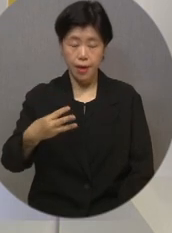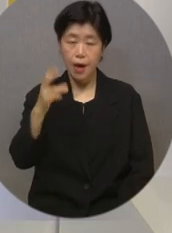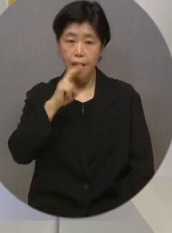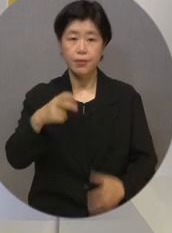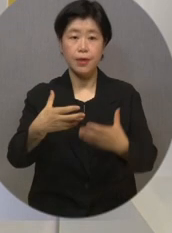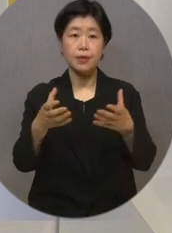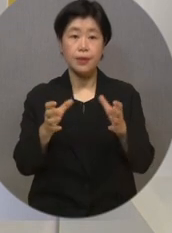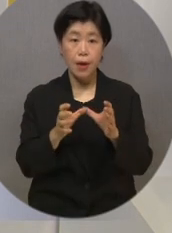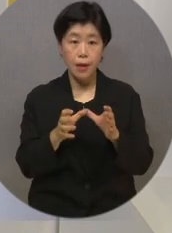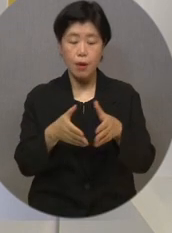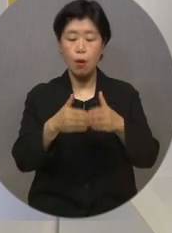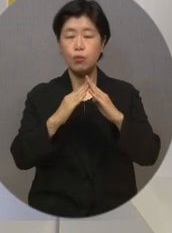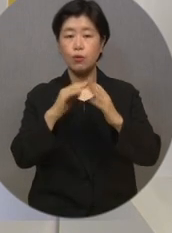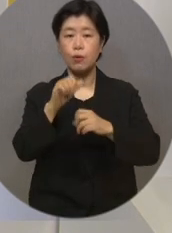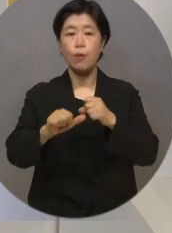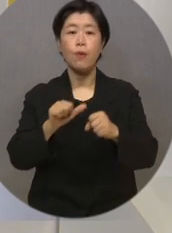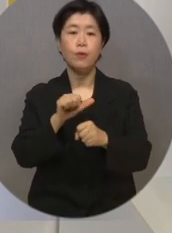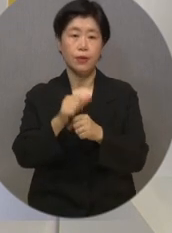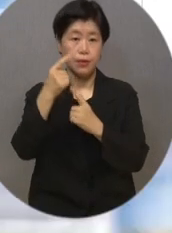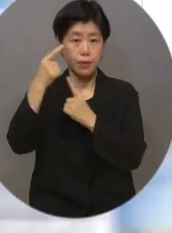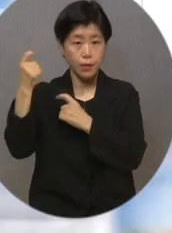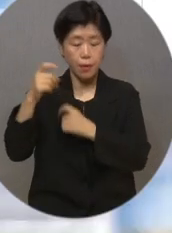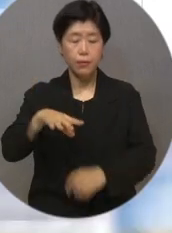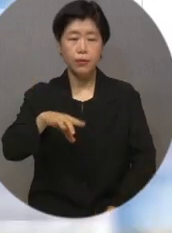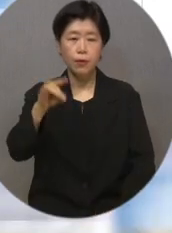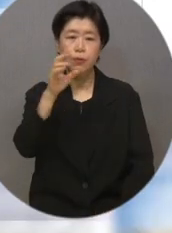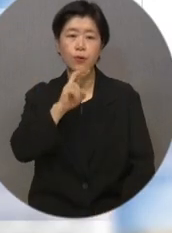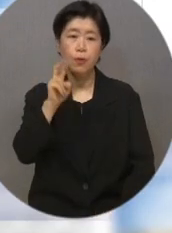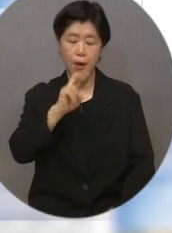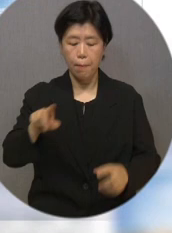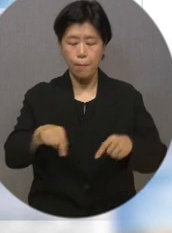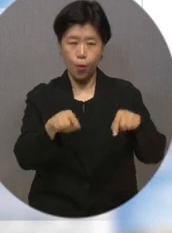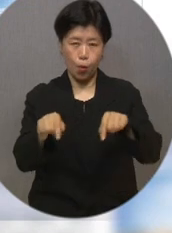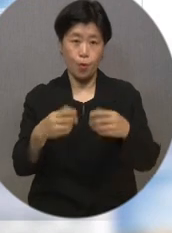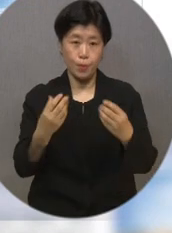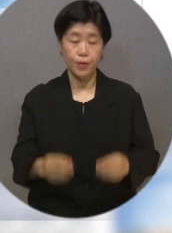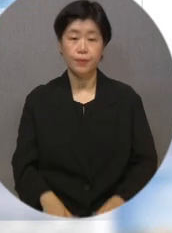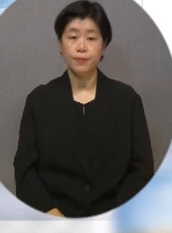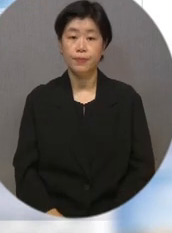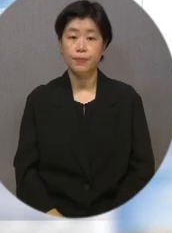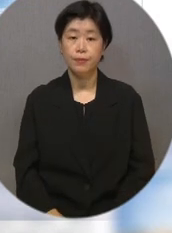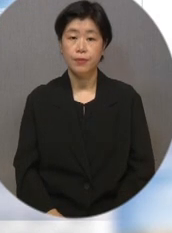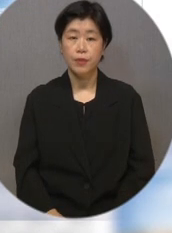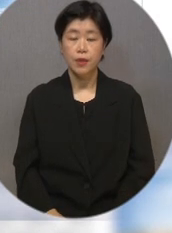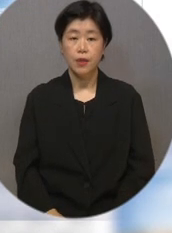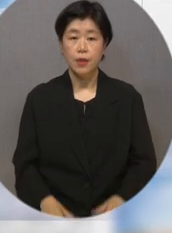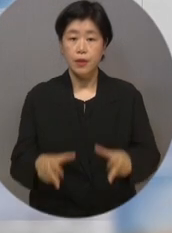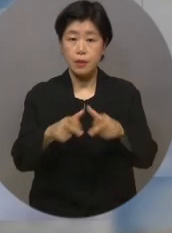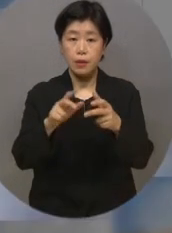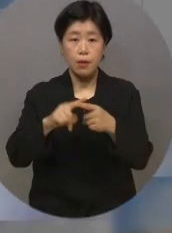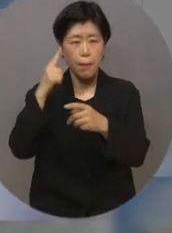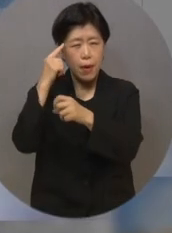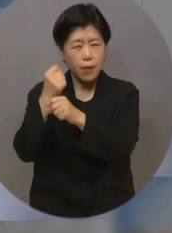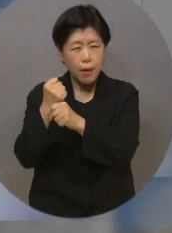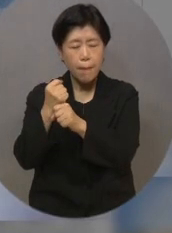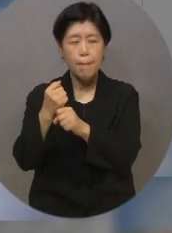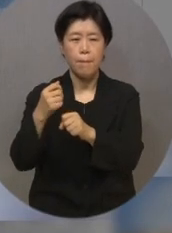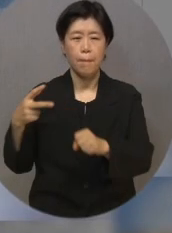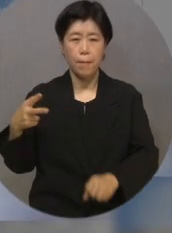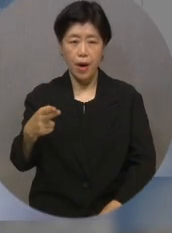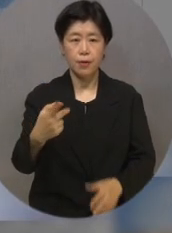기념해 첫 번째 디지털 앨범을 발매했습니다 이번 앨범에는 장에 대한 편견에 맞서 꿈을 향해